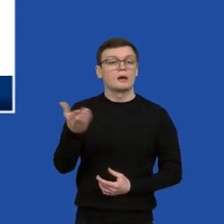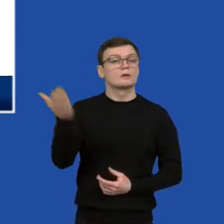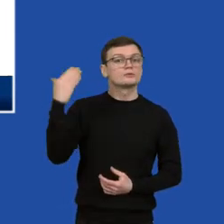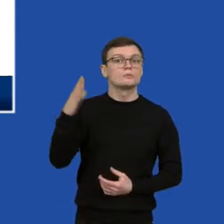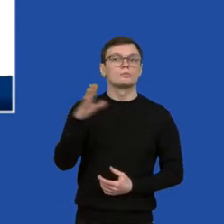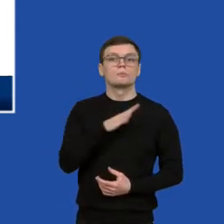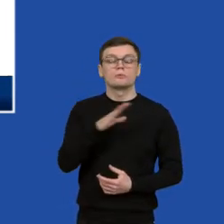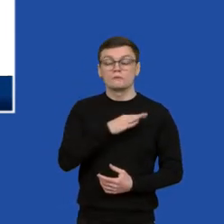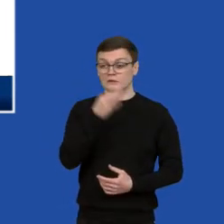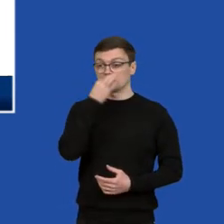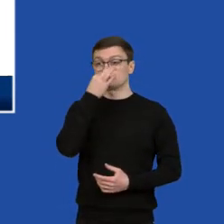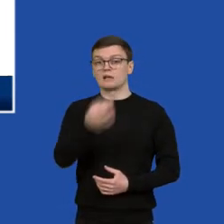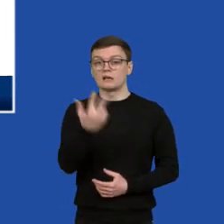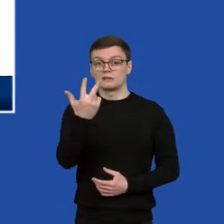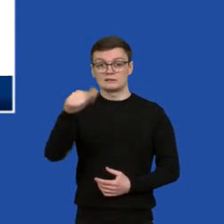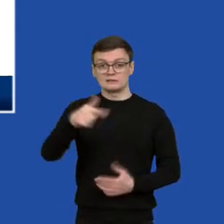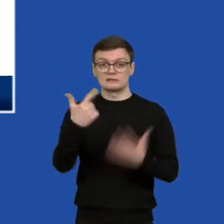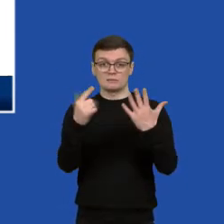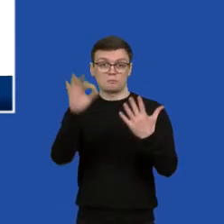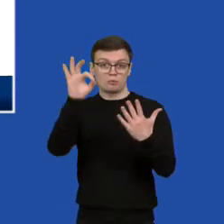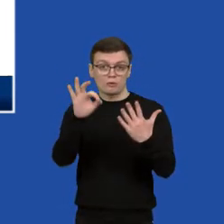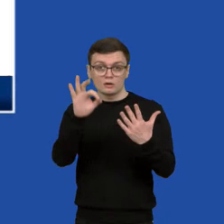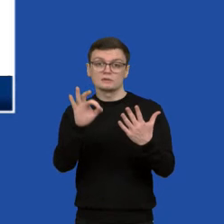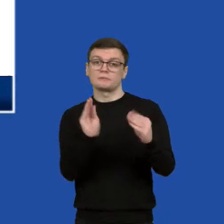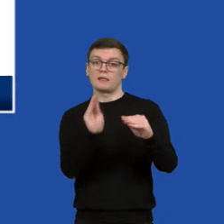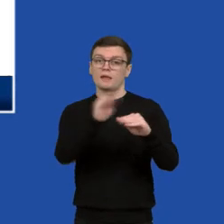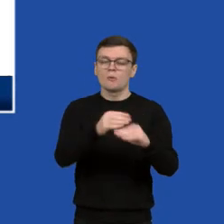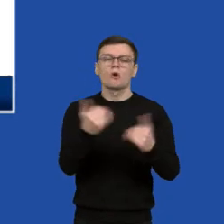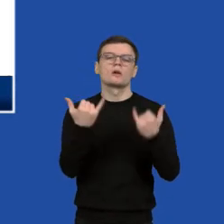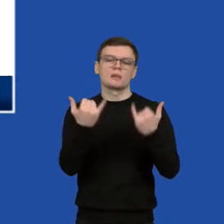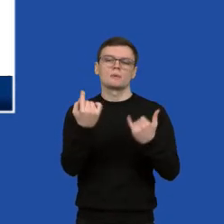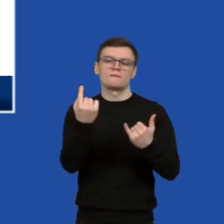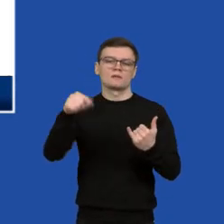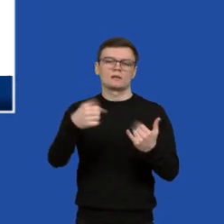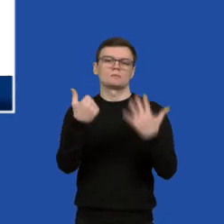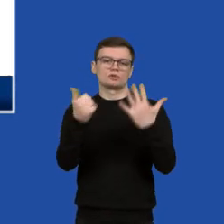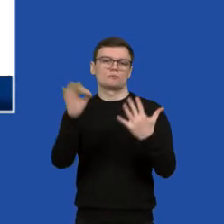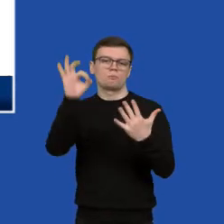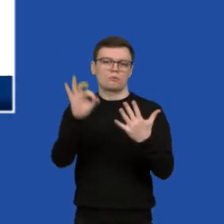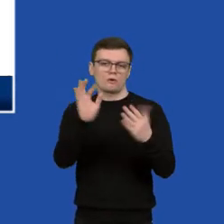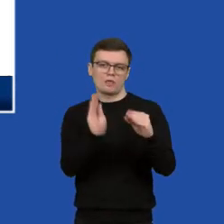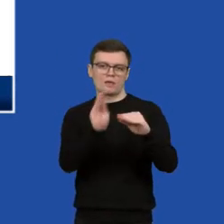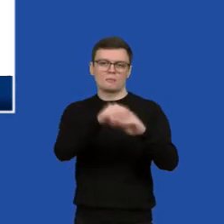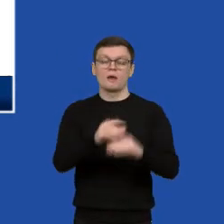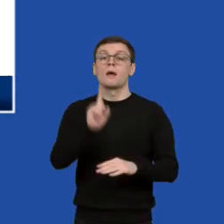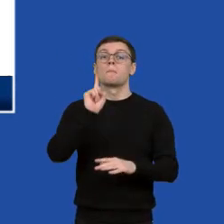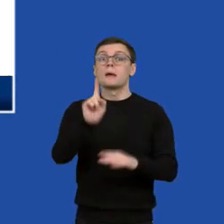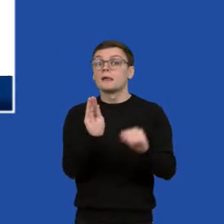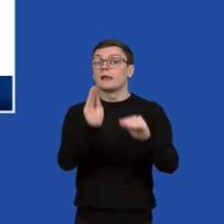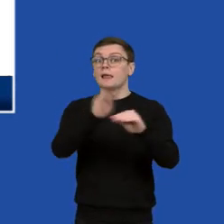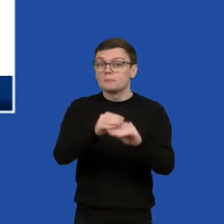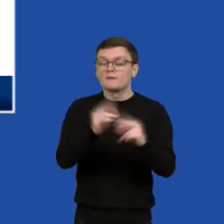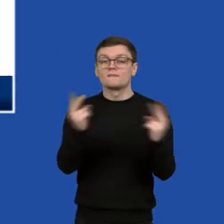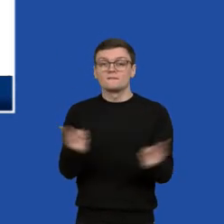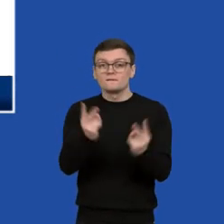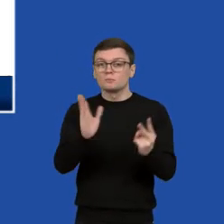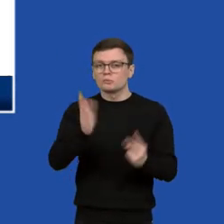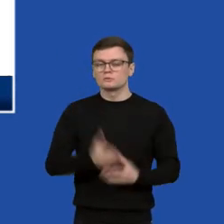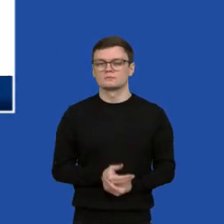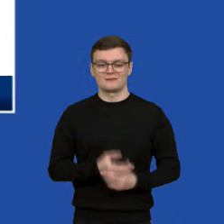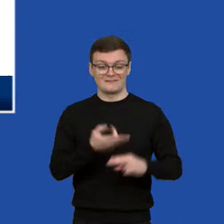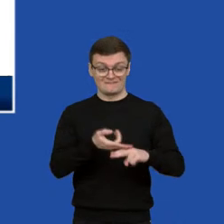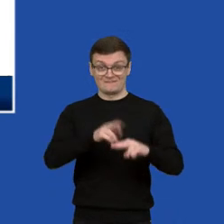kad bus 3,7% augimas, dabar 1,6% prognozuojama, kad vis dar augimas išliks spartus, tačiau dėl